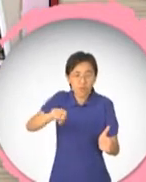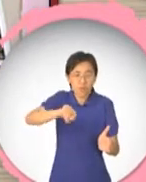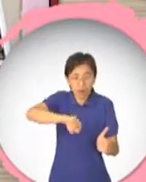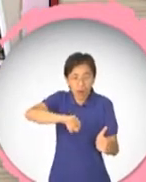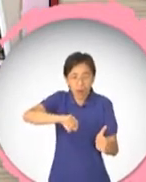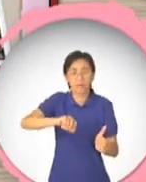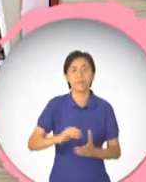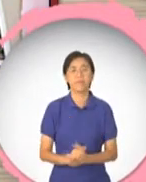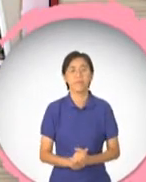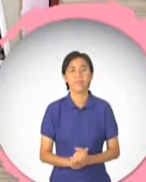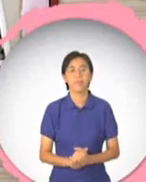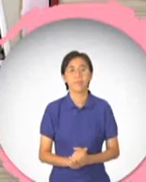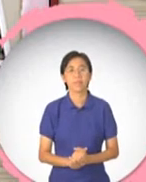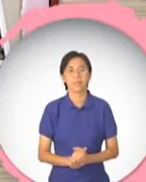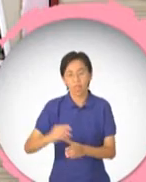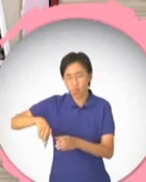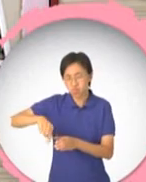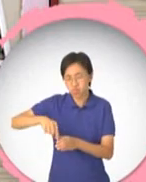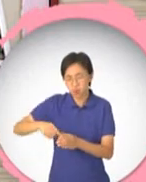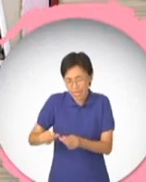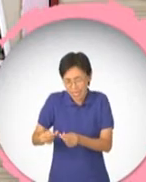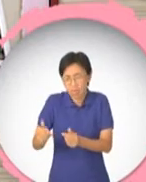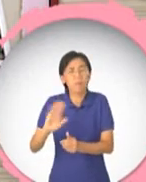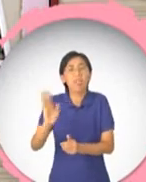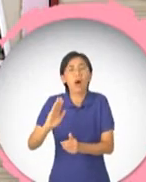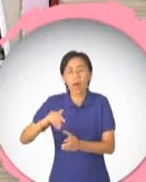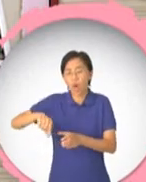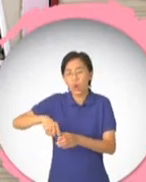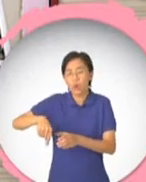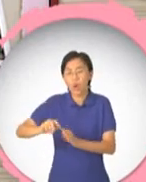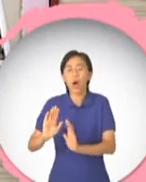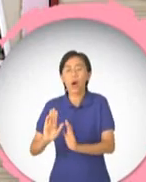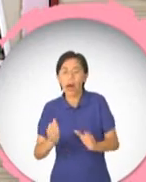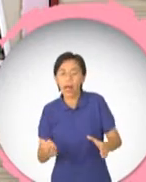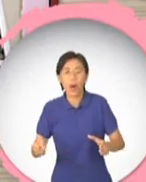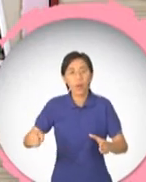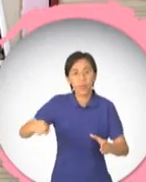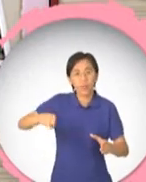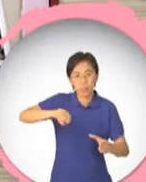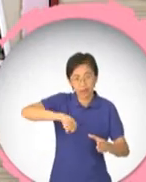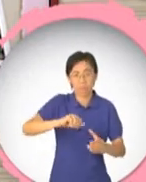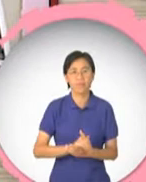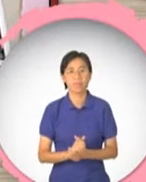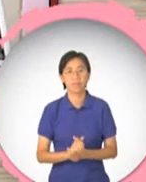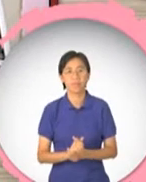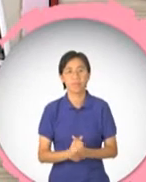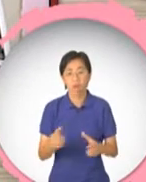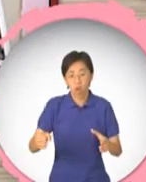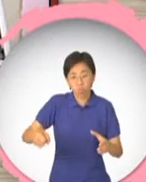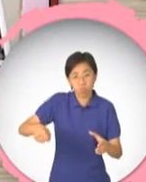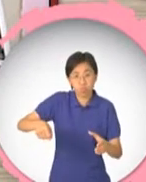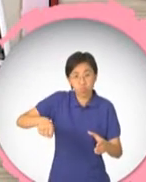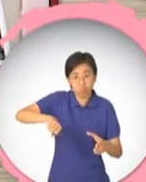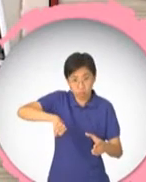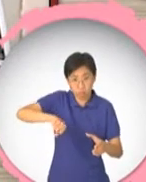ไม่ต้องถึงกับละลายทั้งหมดใช่ ไม่ต ้ องถ ึ งกับละลายหมดค่ะเพราะว่าเดี๋ยวเวลาเราผสมเนี่ยน้ำตาลจะละลายออกไปด้วยแต่ขณะที่คนเทลงไปตอน